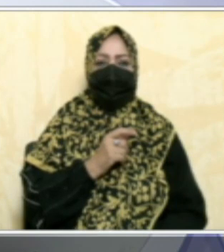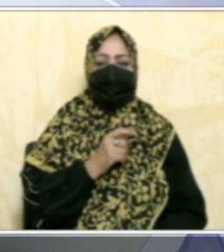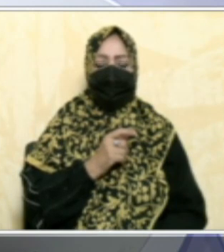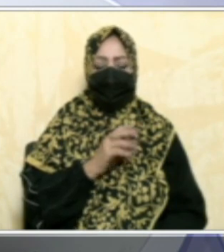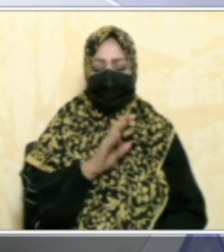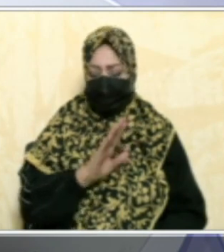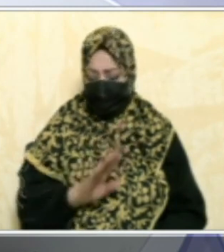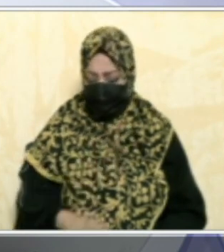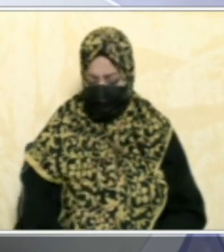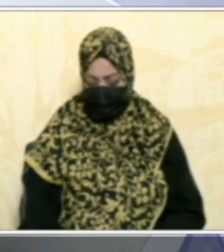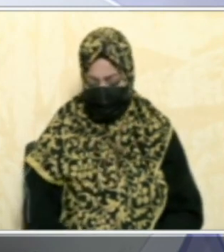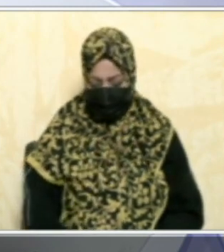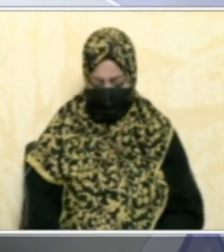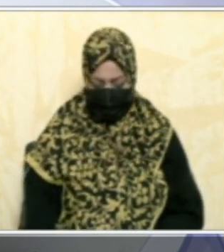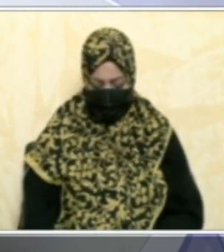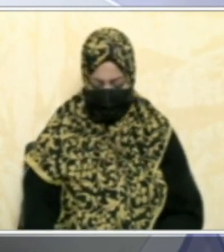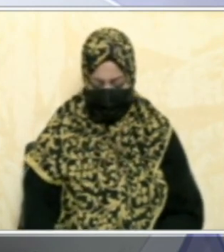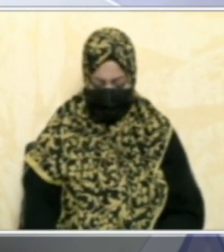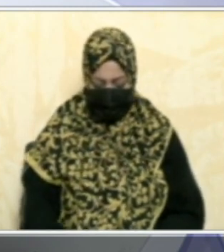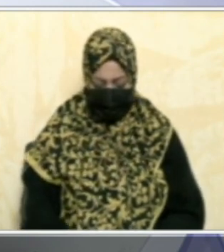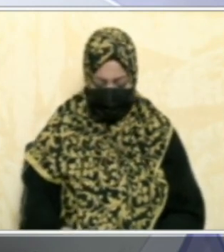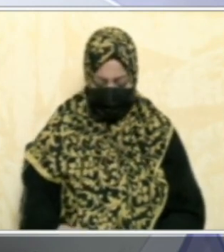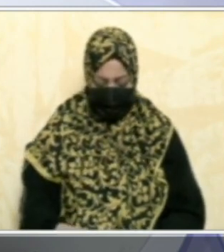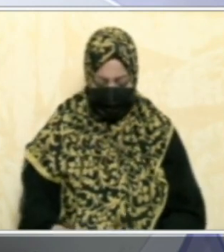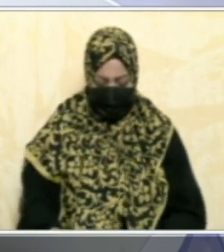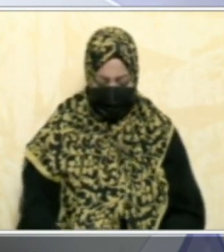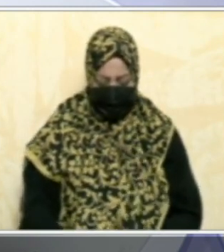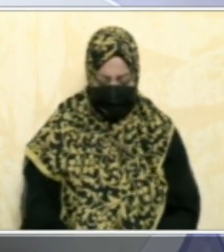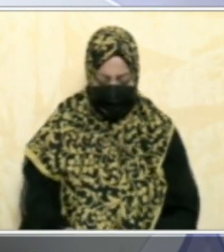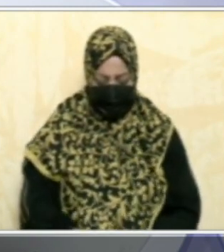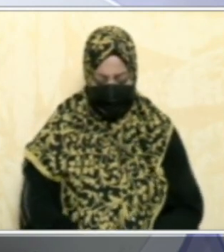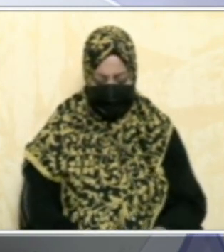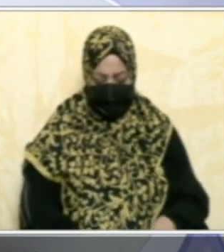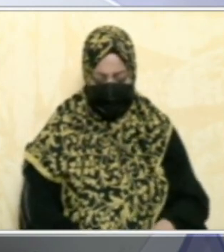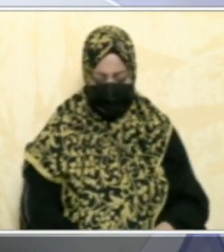تمام. في معنا حد؟